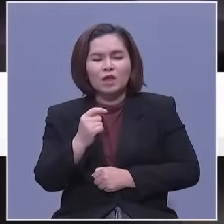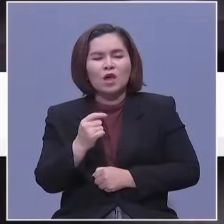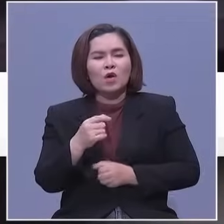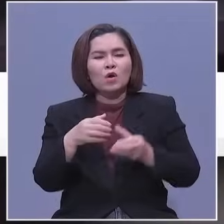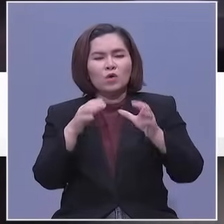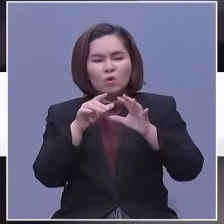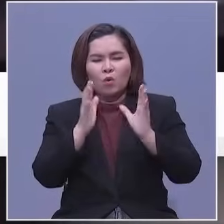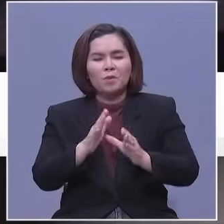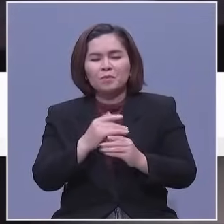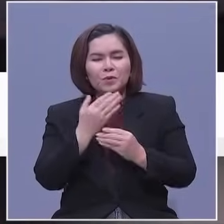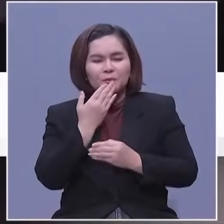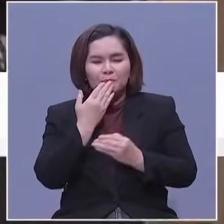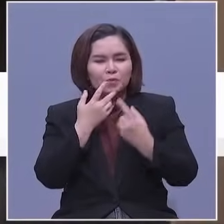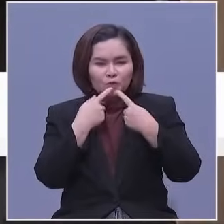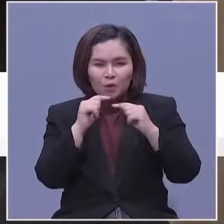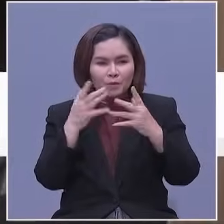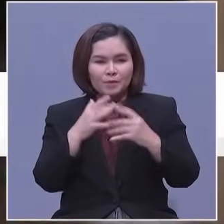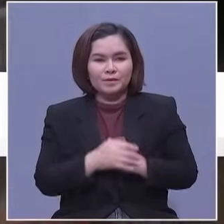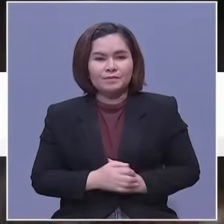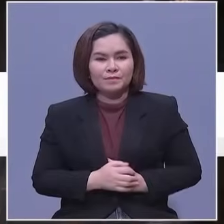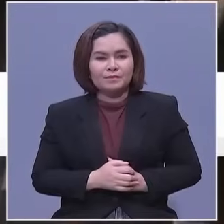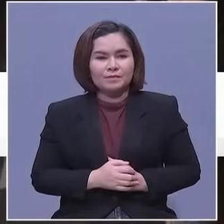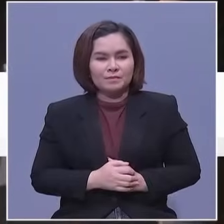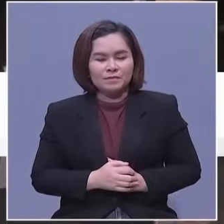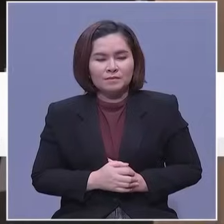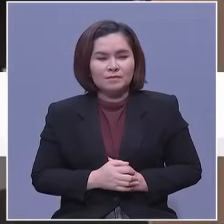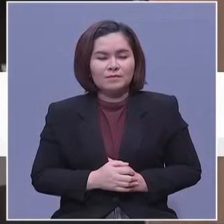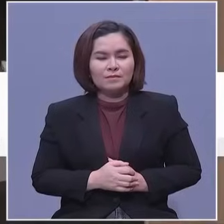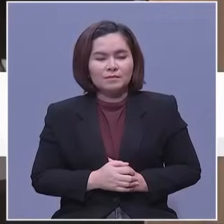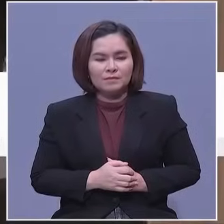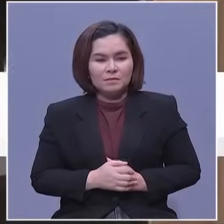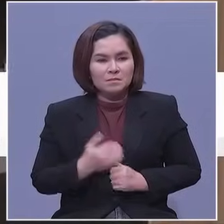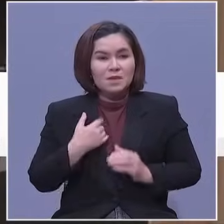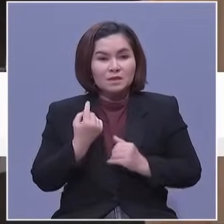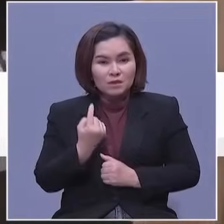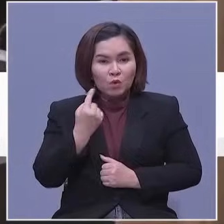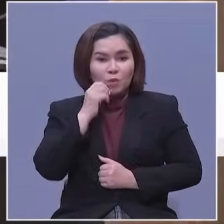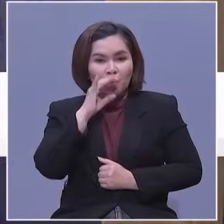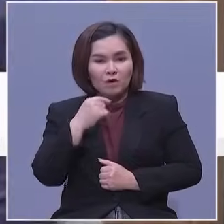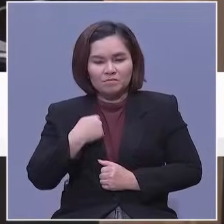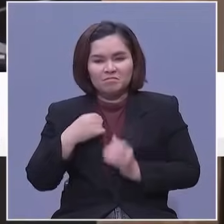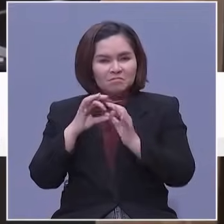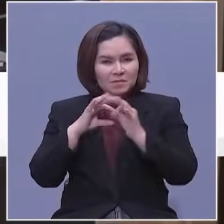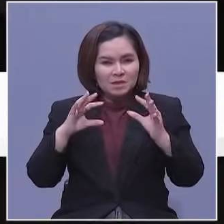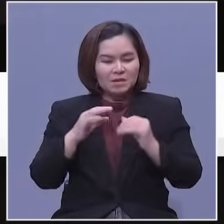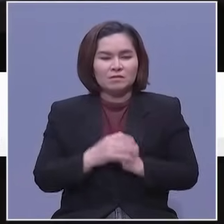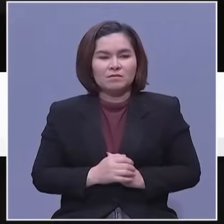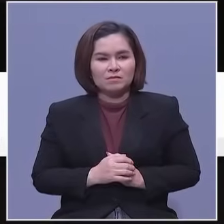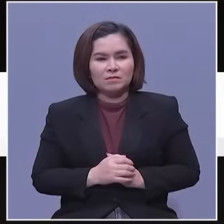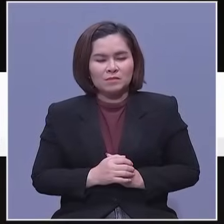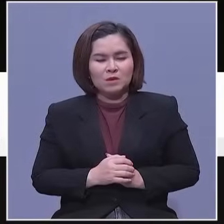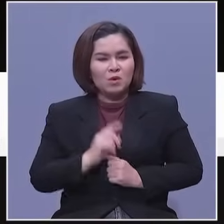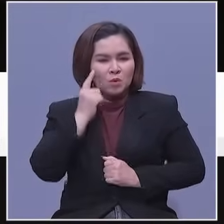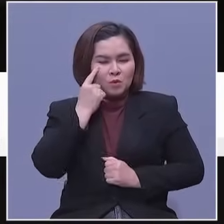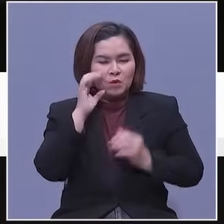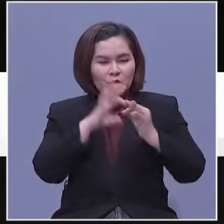มีเพียงแต่นายวุฒิพงษ์เท่านั้นเองที่ปฏิเสธค่ะบอกว่านายวุฒิพงษ์นั้นไม่ได้มีส่วนเกี่ยวข้องไม่มีส่วนรู้เรื่